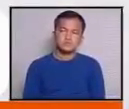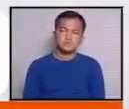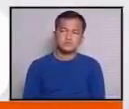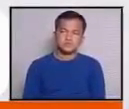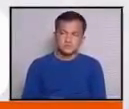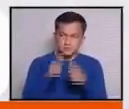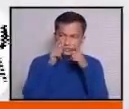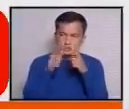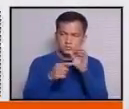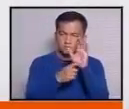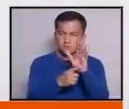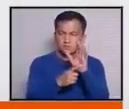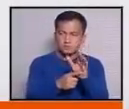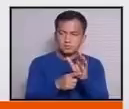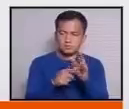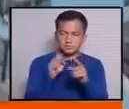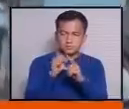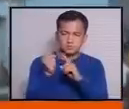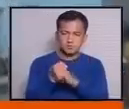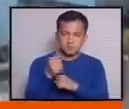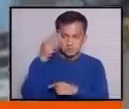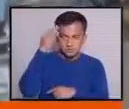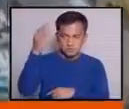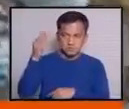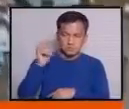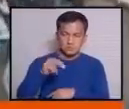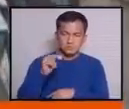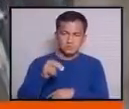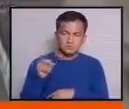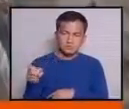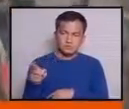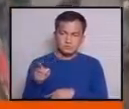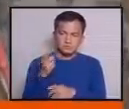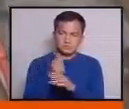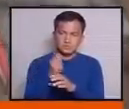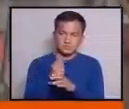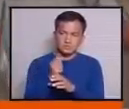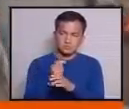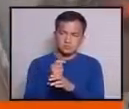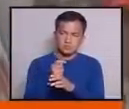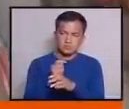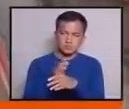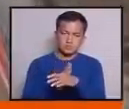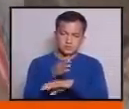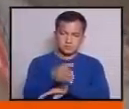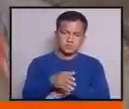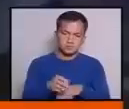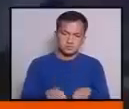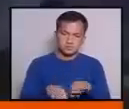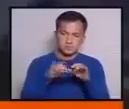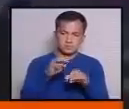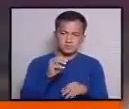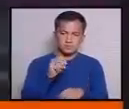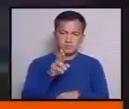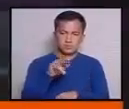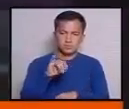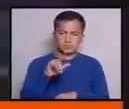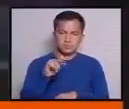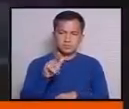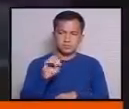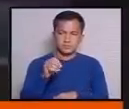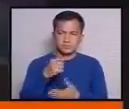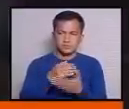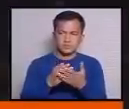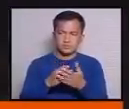Nagmistulang kilos protesta naman ang eksena sa Bulacan. Kailangan na raw kasi ng truck para makalampas sa baha sa Marilao. Ang ilang mga